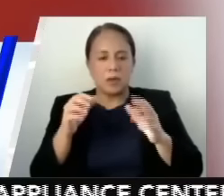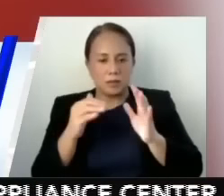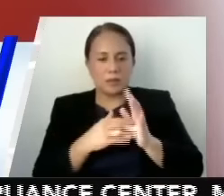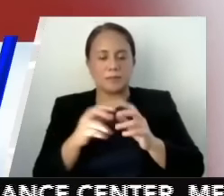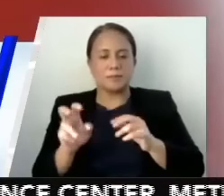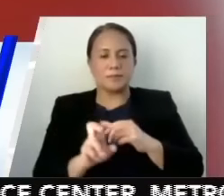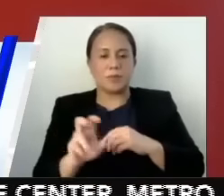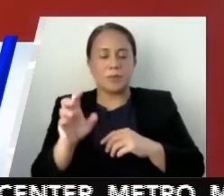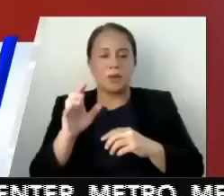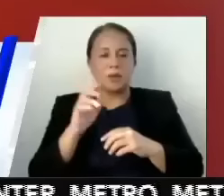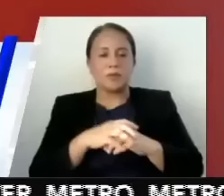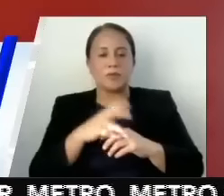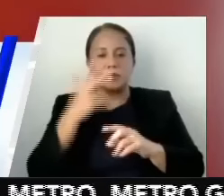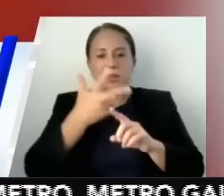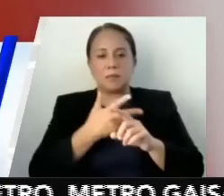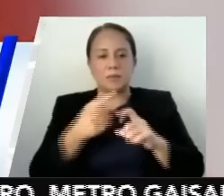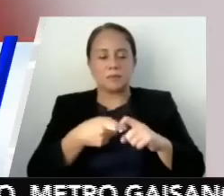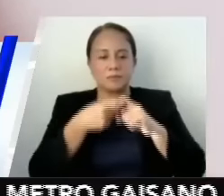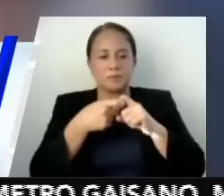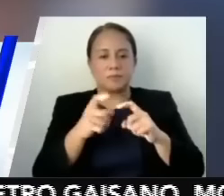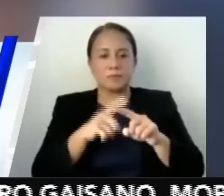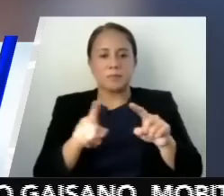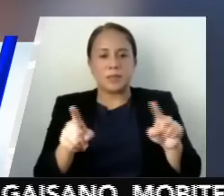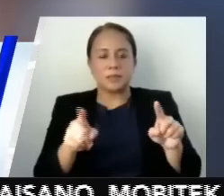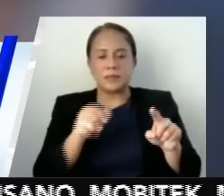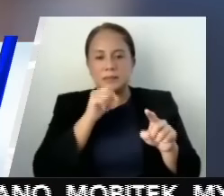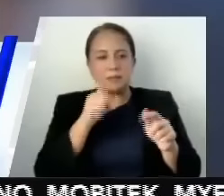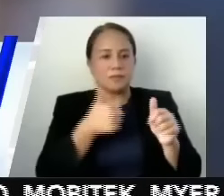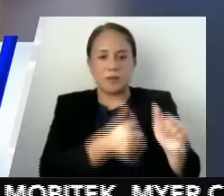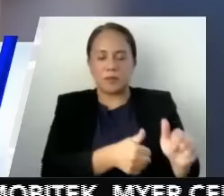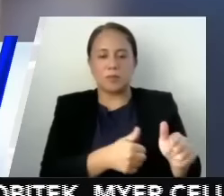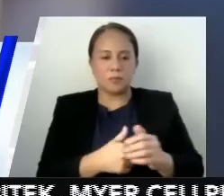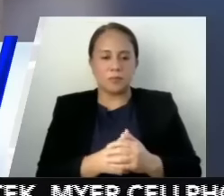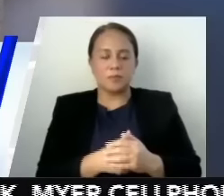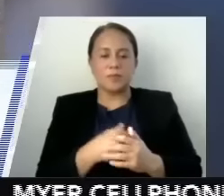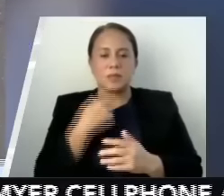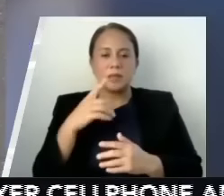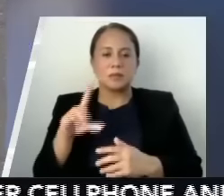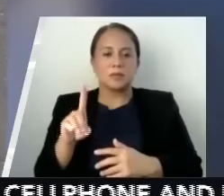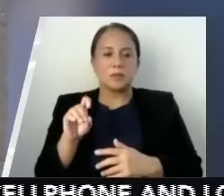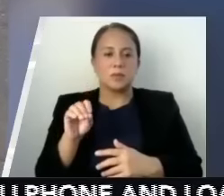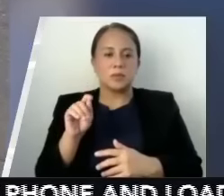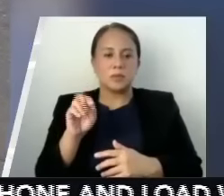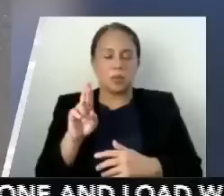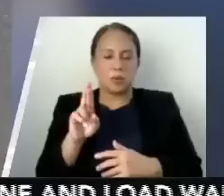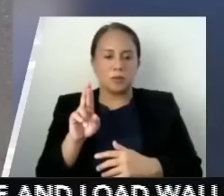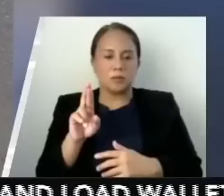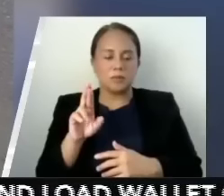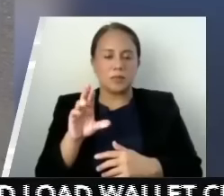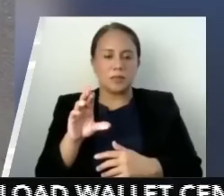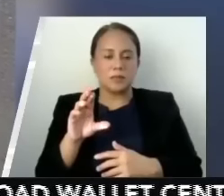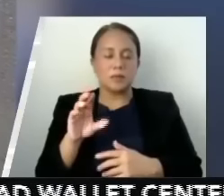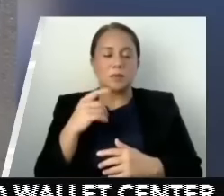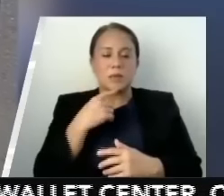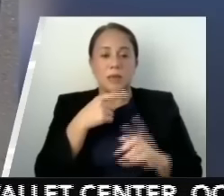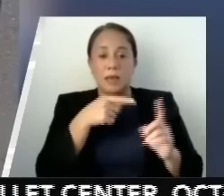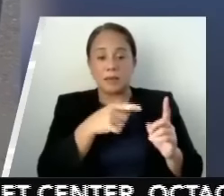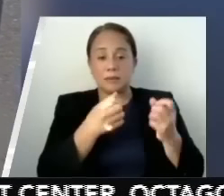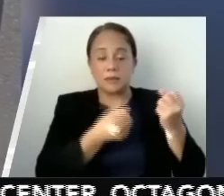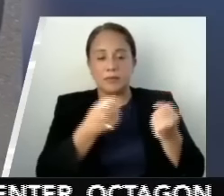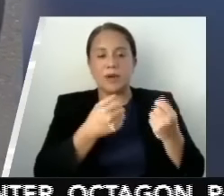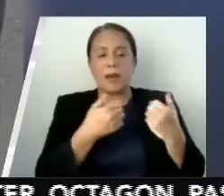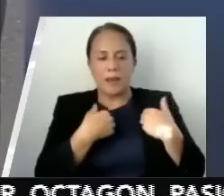3 buwang suspensyon. Pero hindi ito sumunod. Ayon sa DOTR SAICT, mahaharap ang driver sa patong-patong